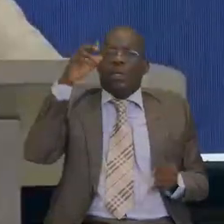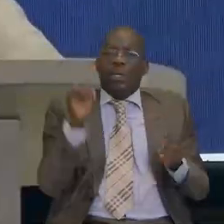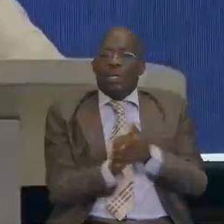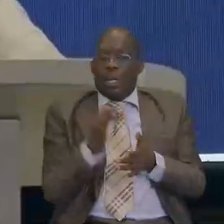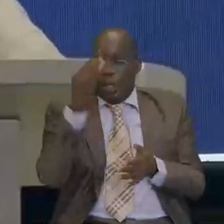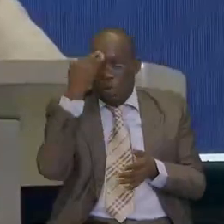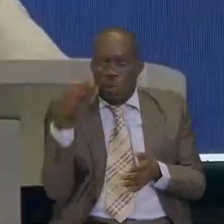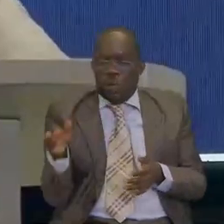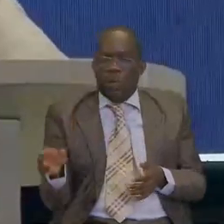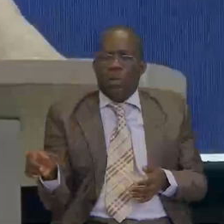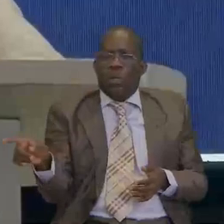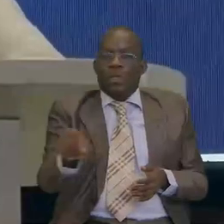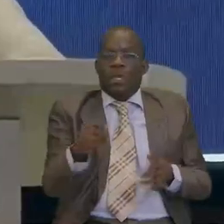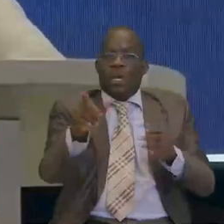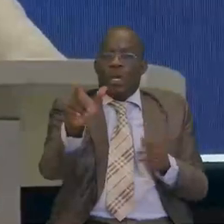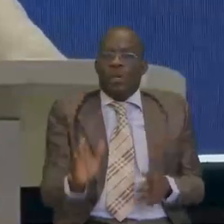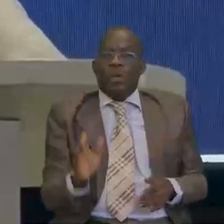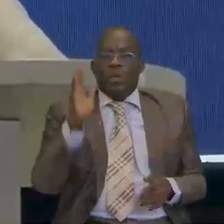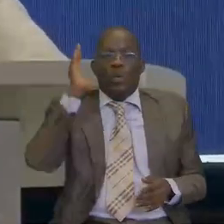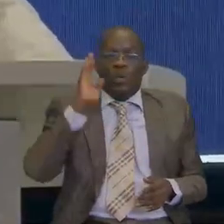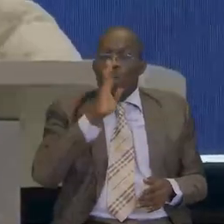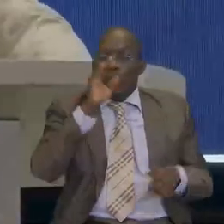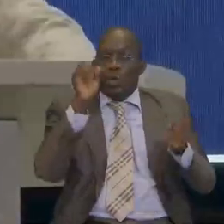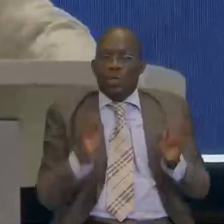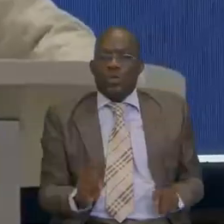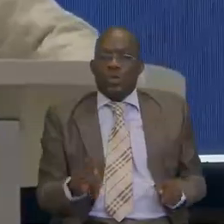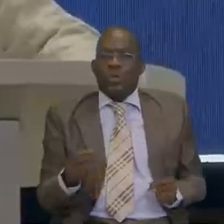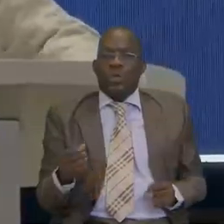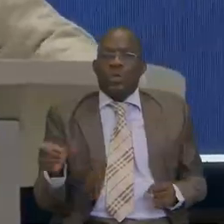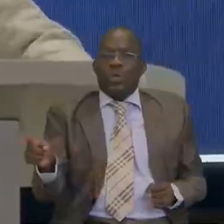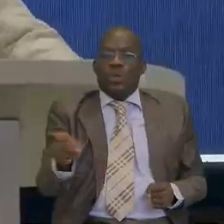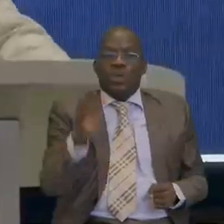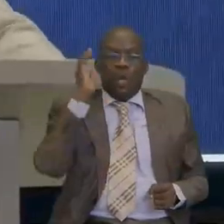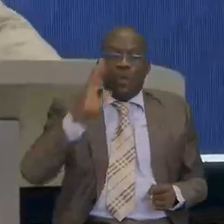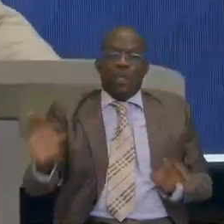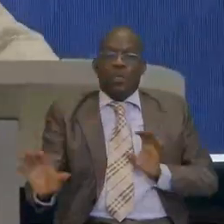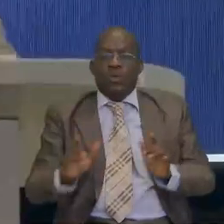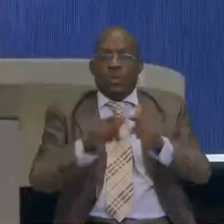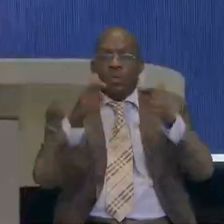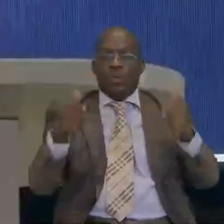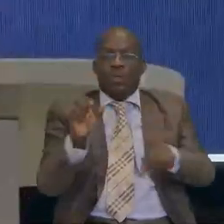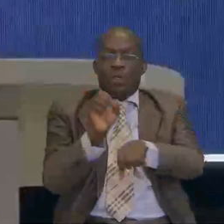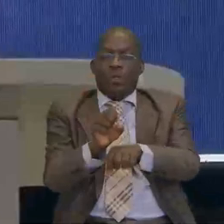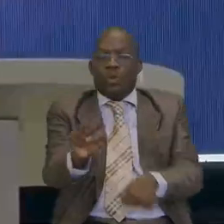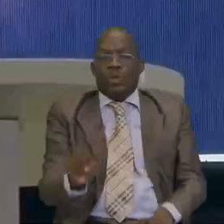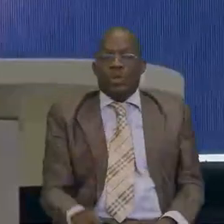Dieu seront forts et feront des exploits.